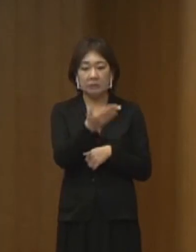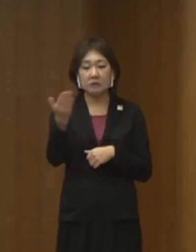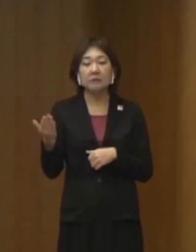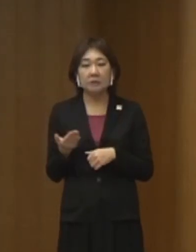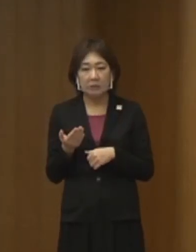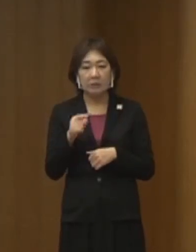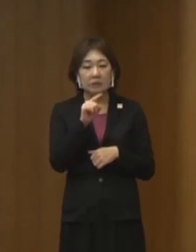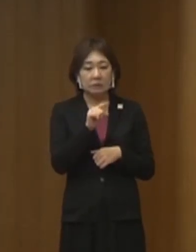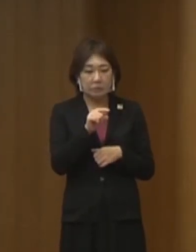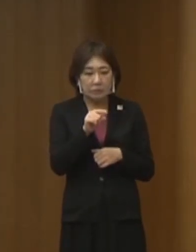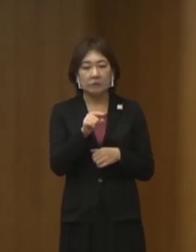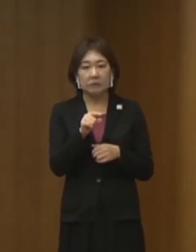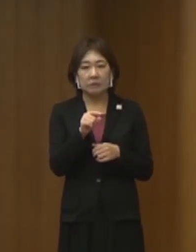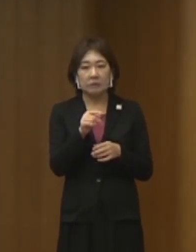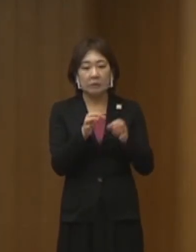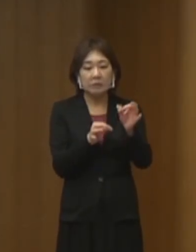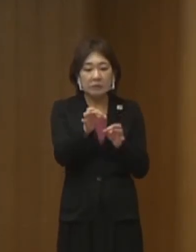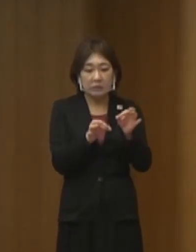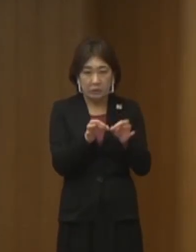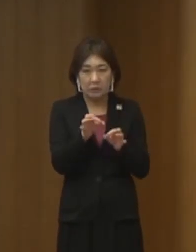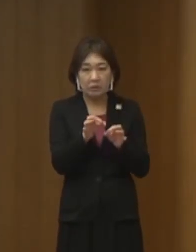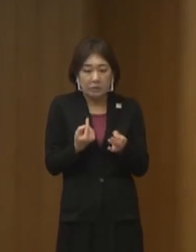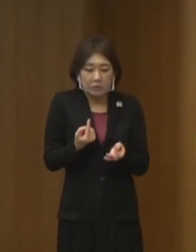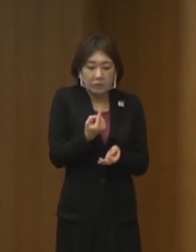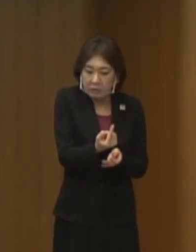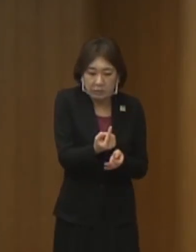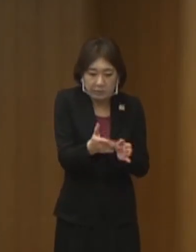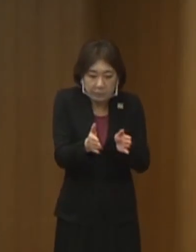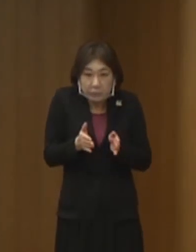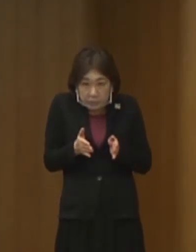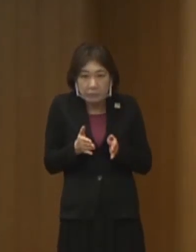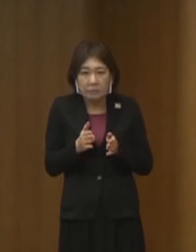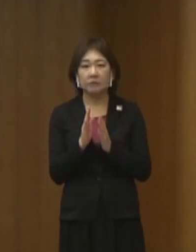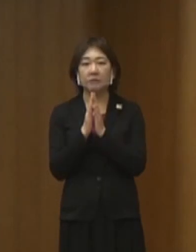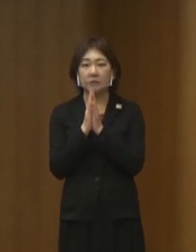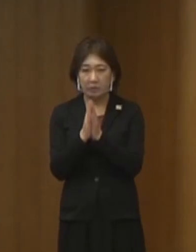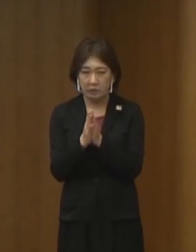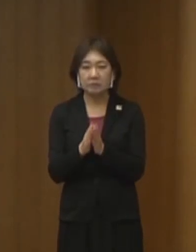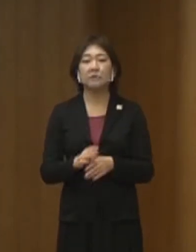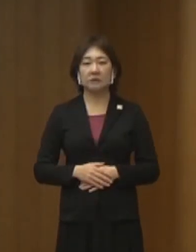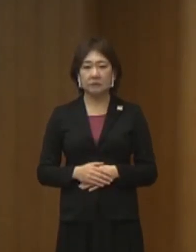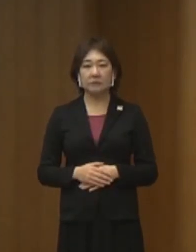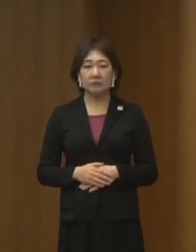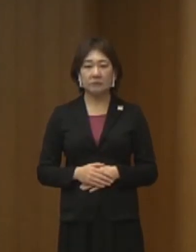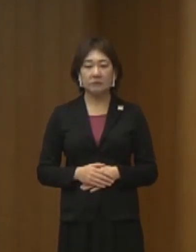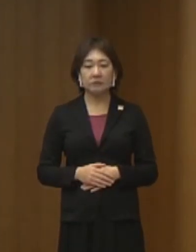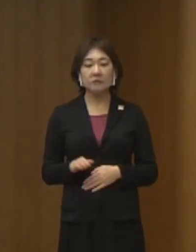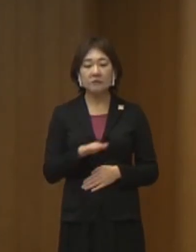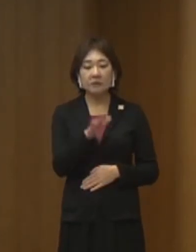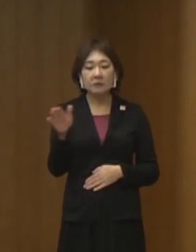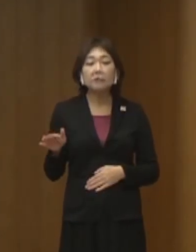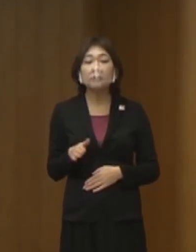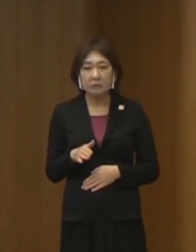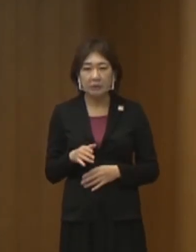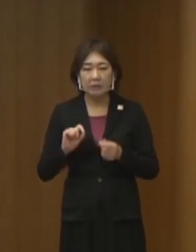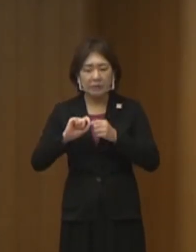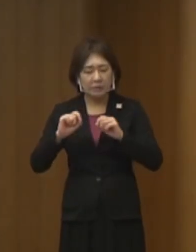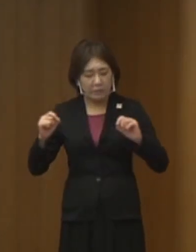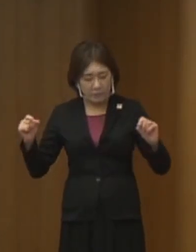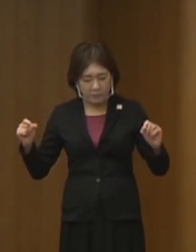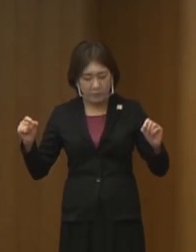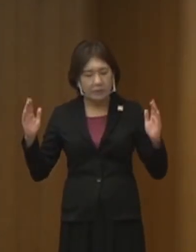の利用の自粛、こういったものも合わせてお願いをいたします。皆様には長期にわたりご